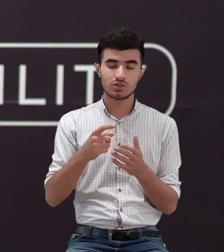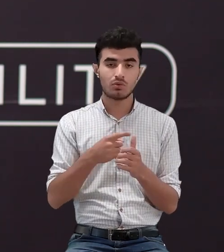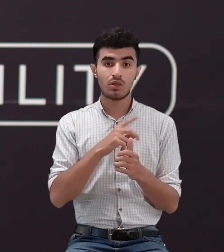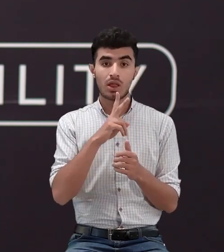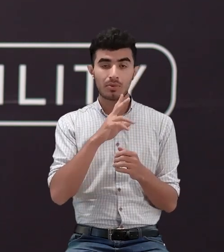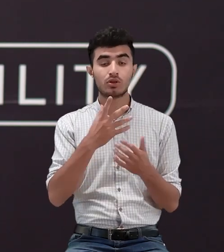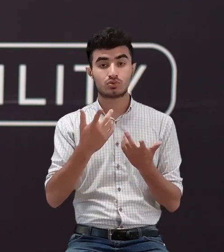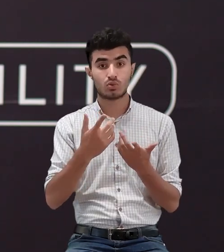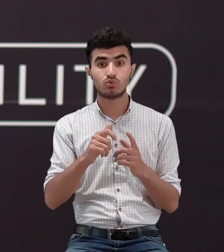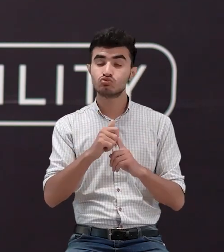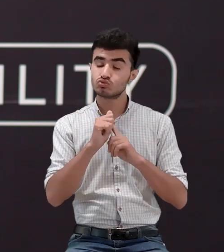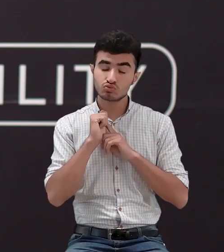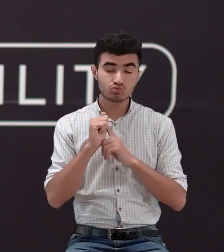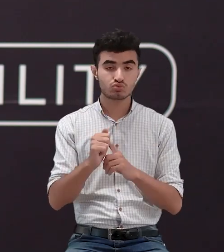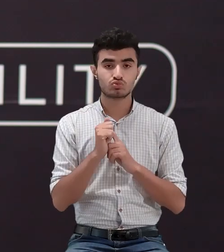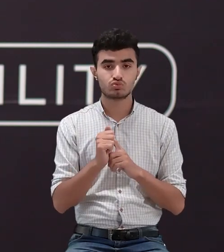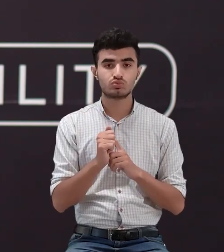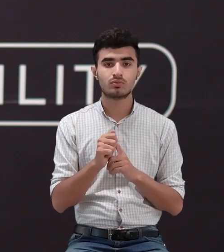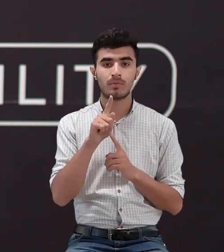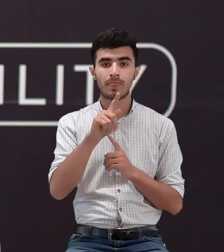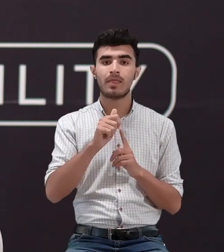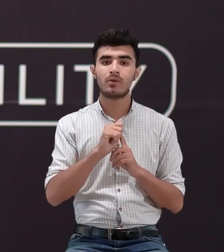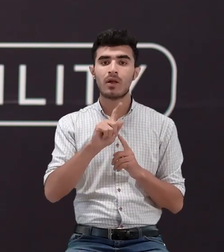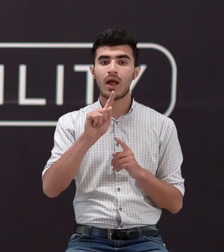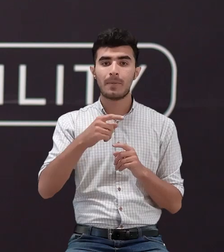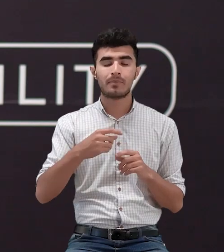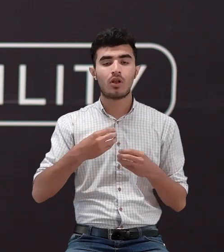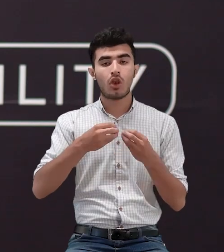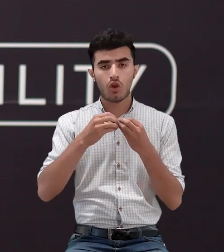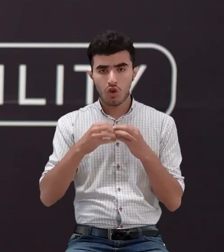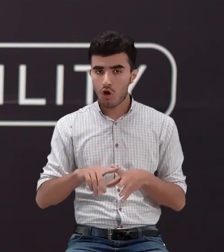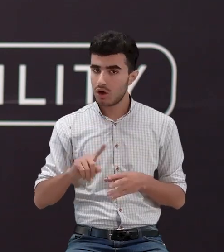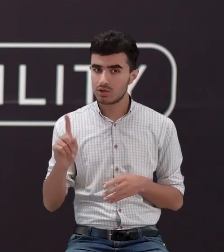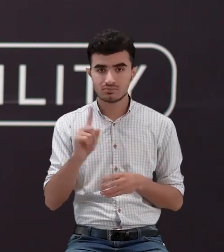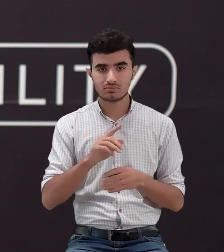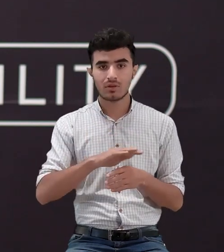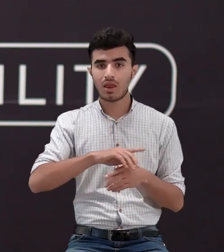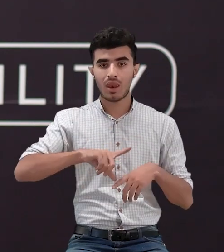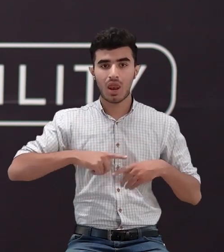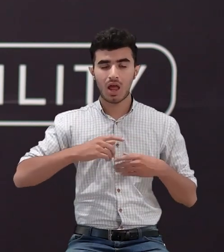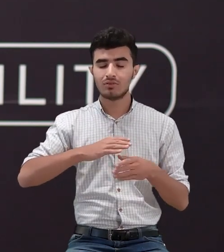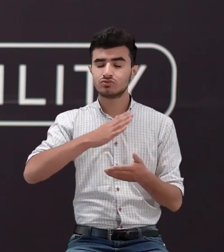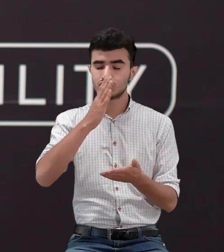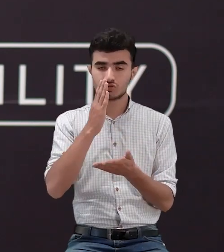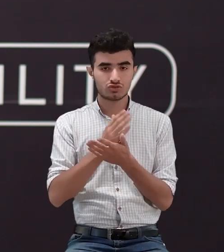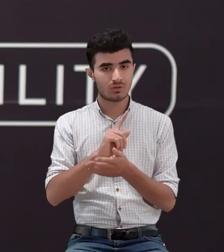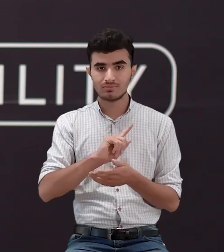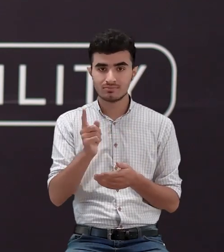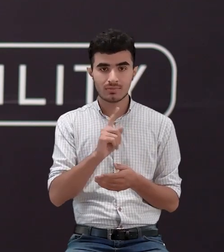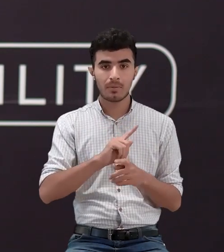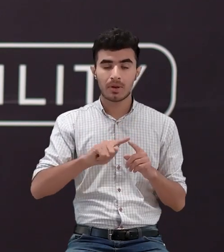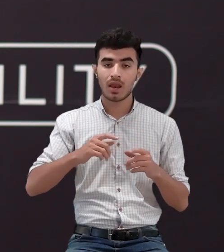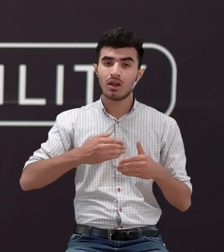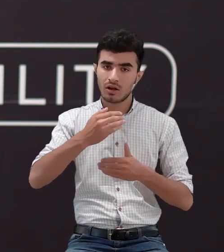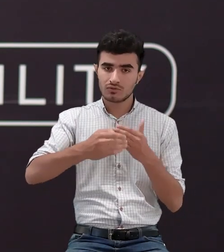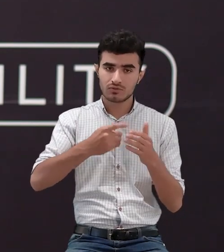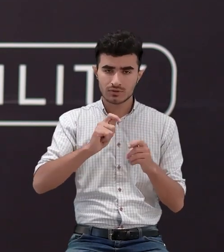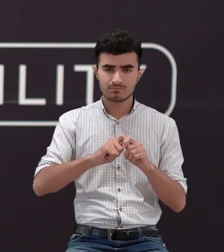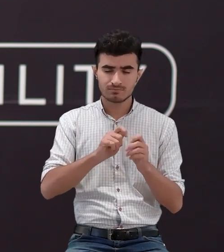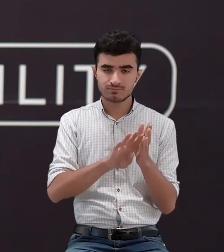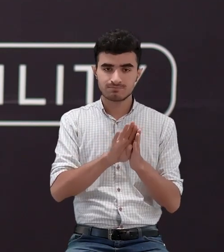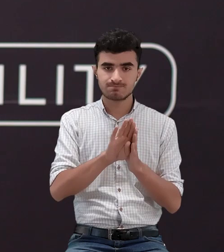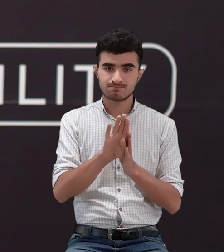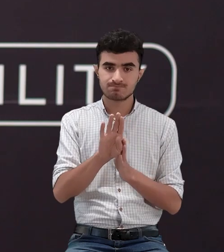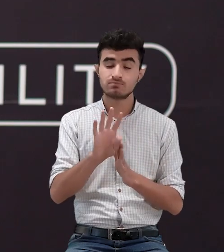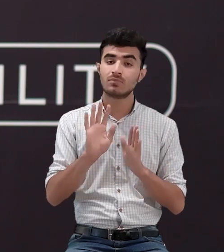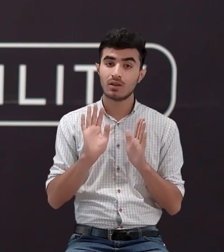روپیہ دینا ہے. سو اٹ از ناٹ that you have to give up. It is not that life ends. Life goes on. They become so much better at